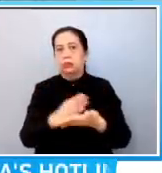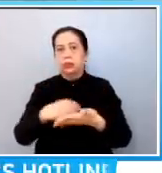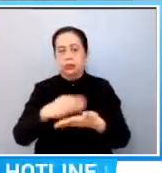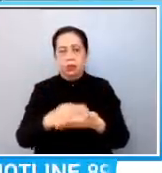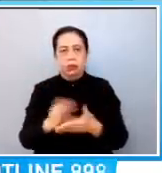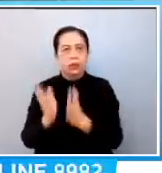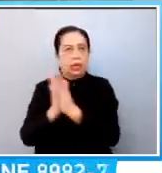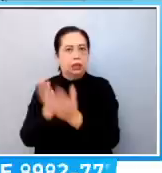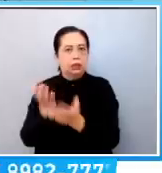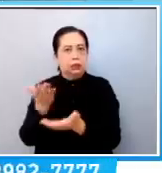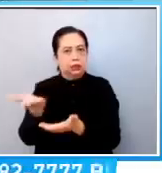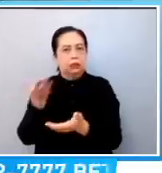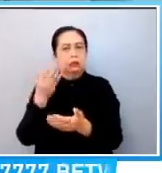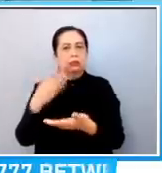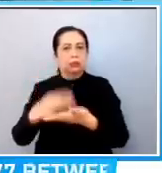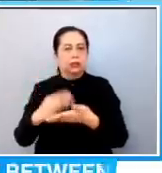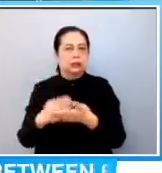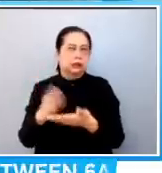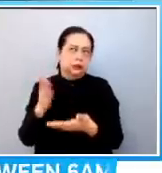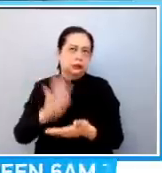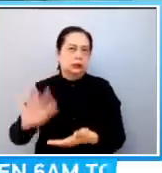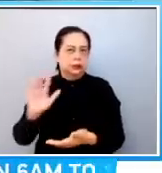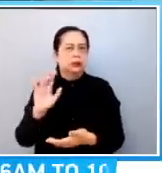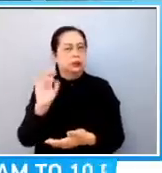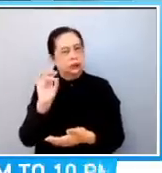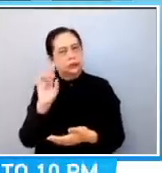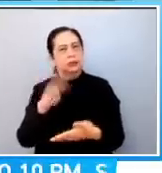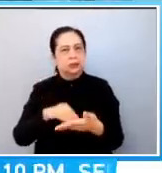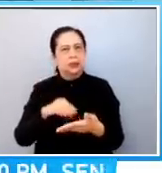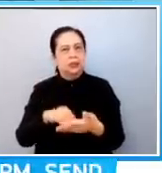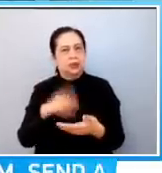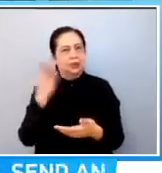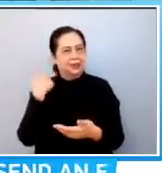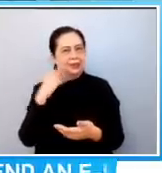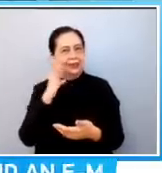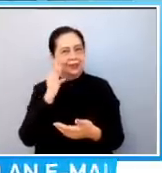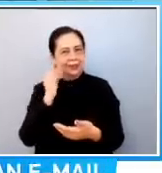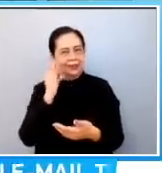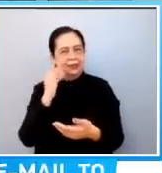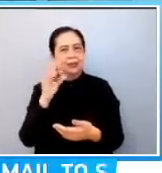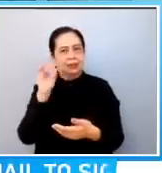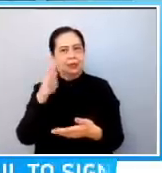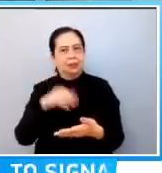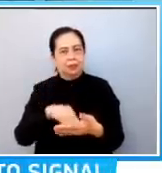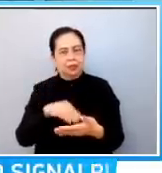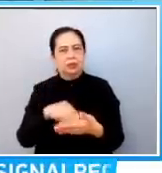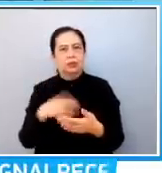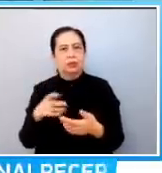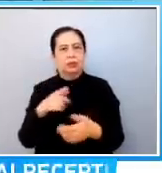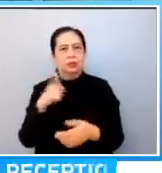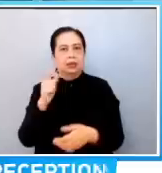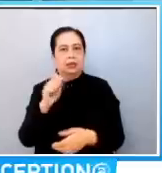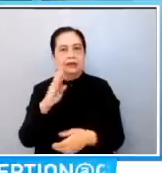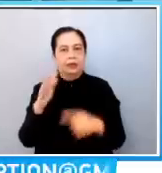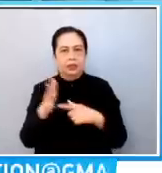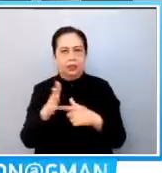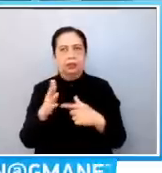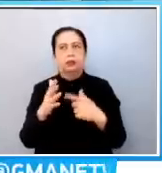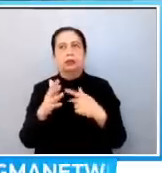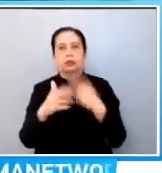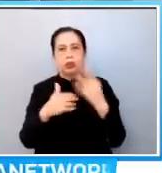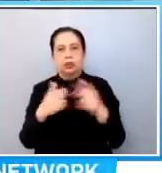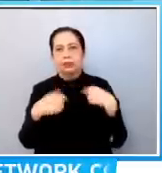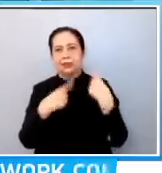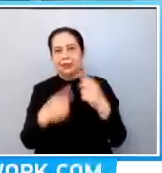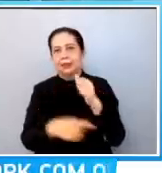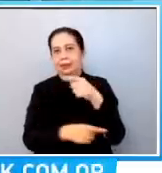this budget at least 7 billion. At least yun yung na-consume ng LTFRB for this program since April, Rafi. At